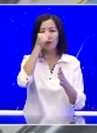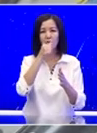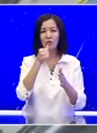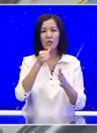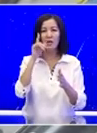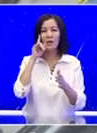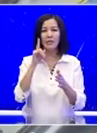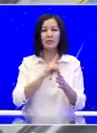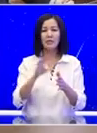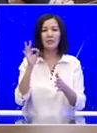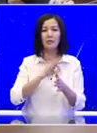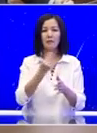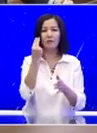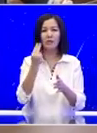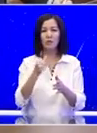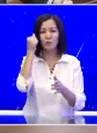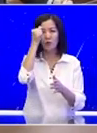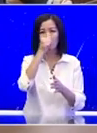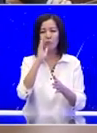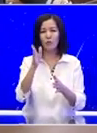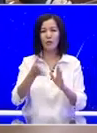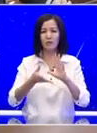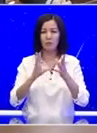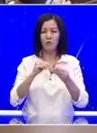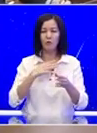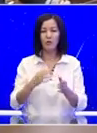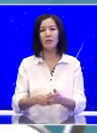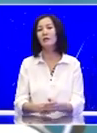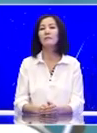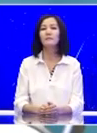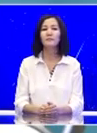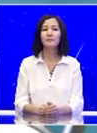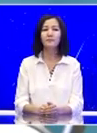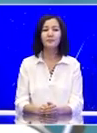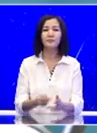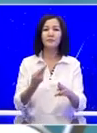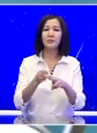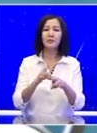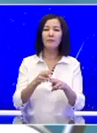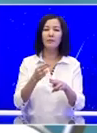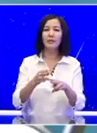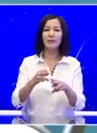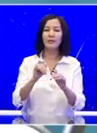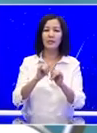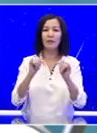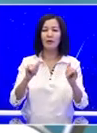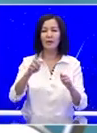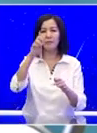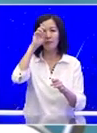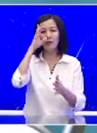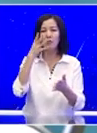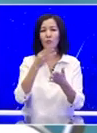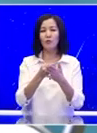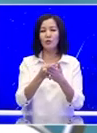2021 Қазақстанда тиімді цифрландыру жылы болады деп түйді. Тіпті ең дамыған елдерде